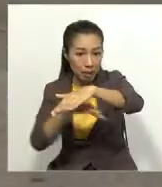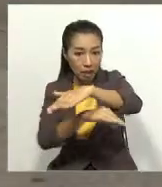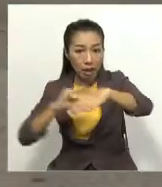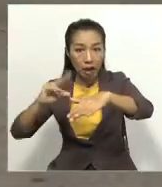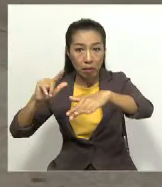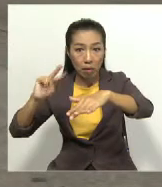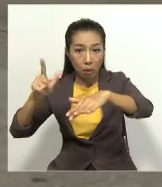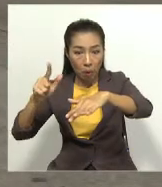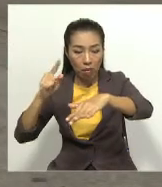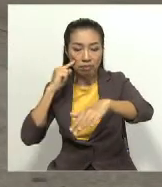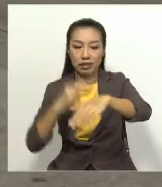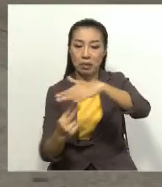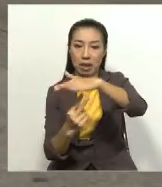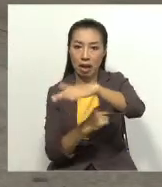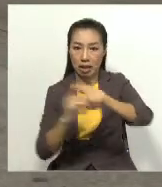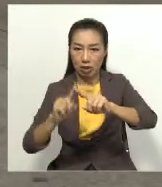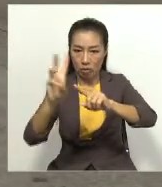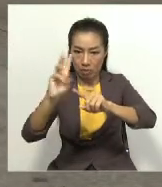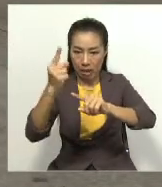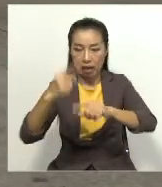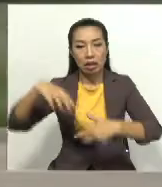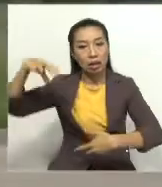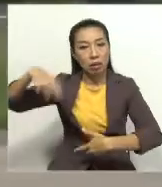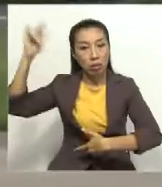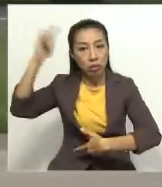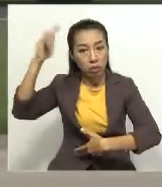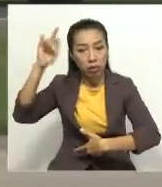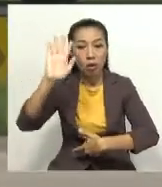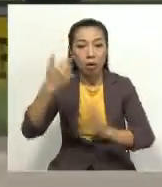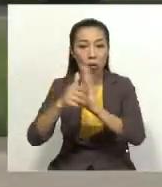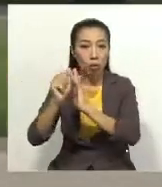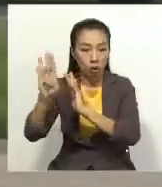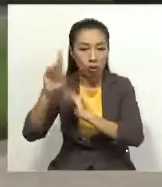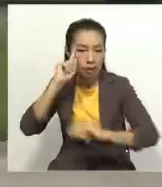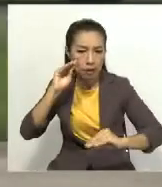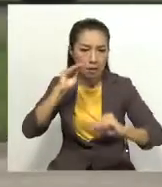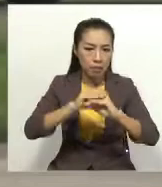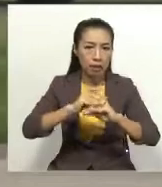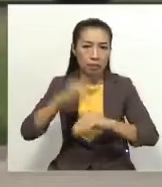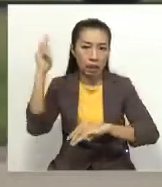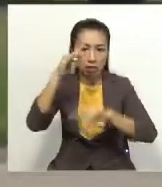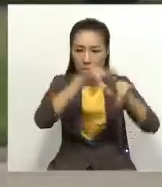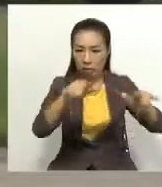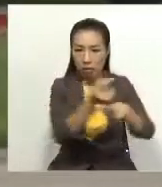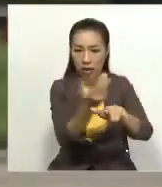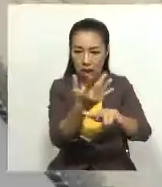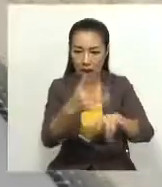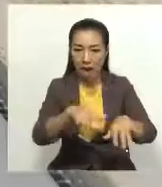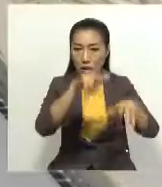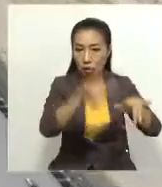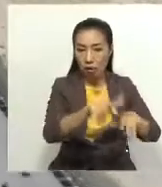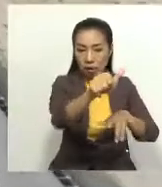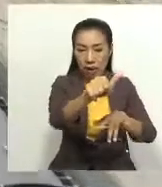ายสนามบินนานาชาติจังหวัดอุบลราชธานีเพื่อเพิ่มหลุมจอดเครื่องบิน5ลำและอาคารจอดรถรวมถึงเร่งรัดรถไฟท